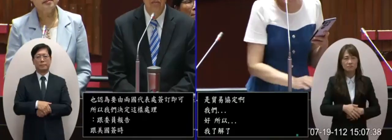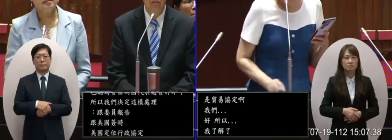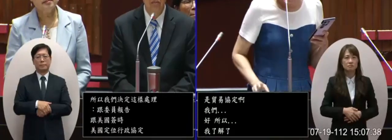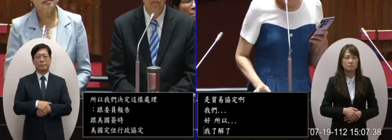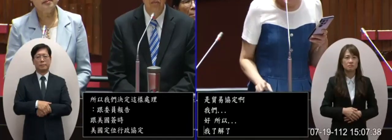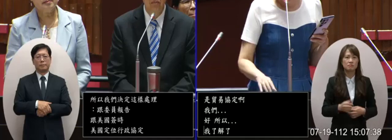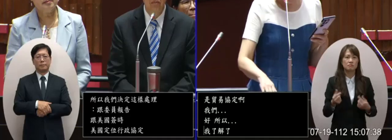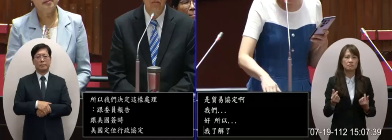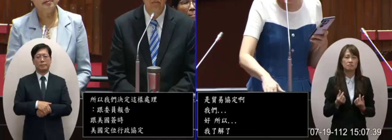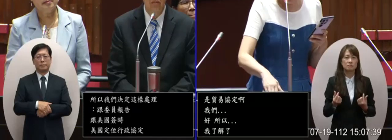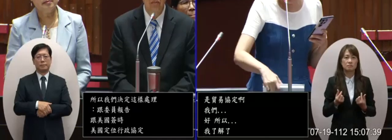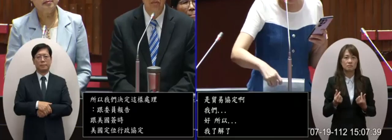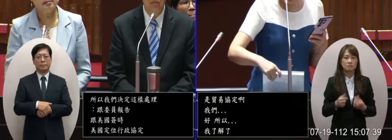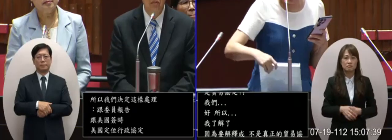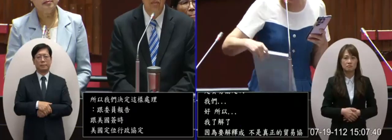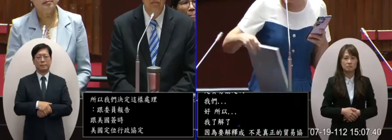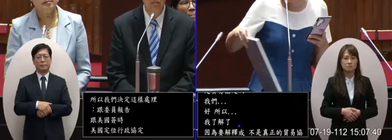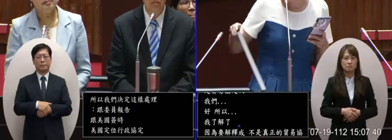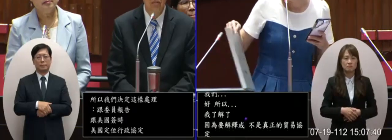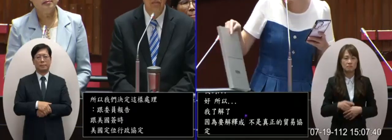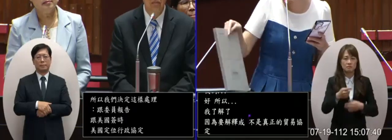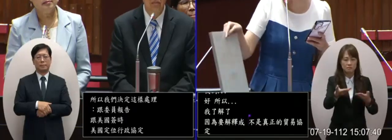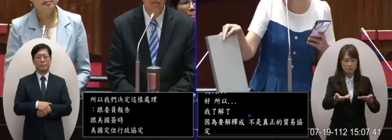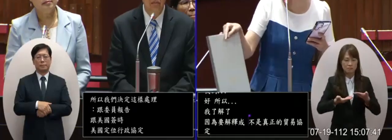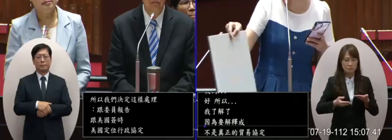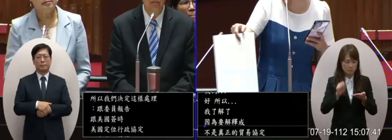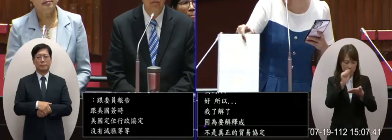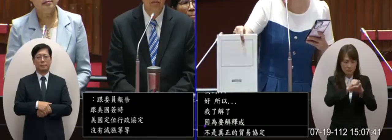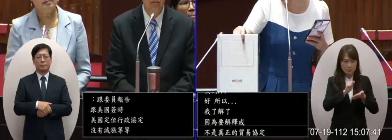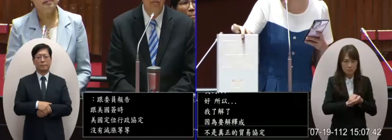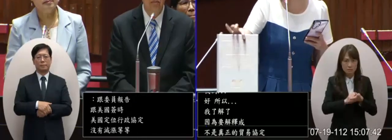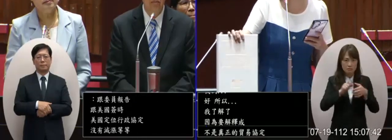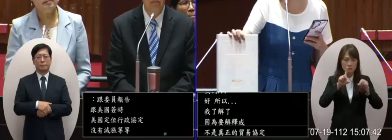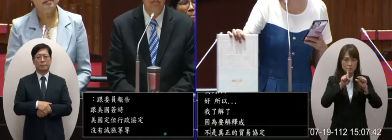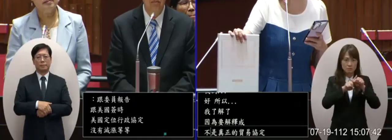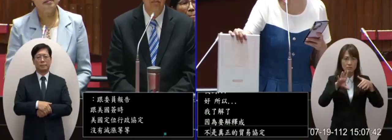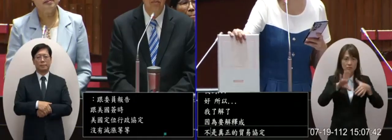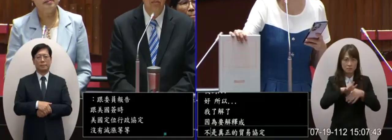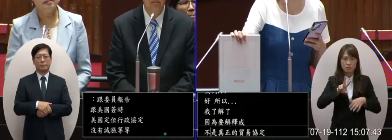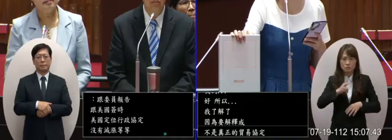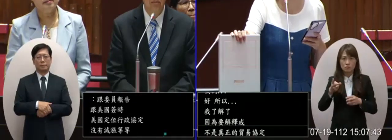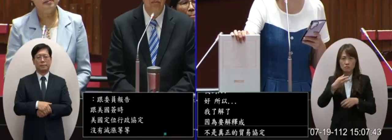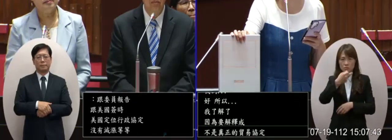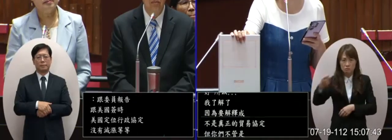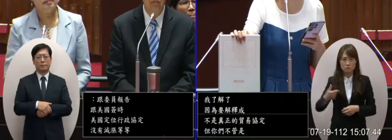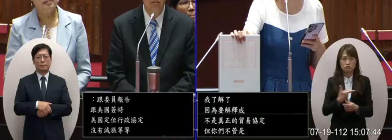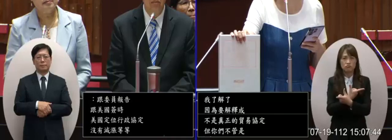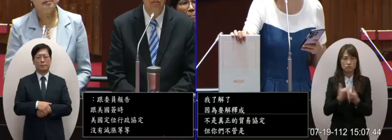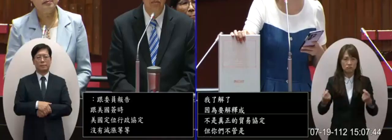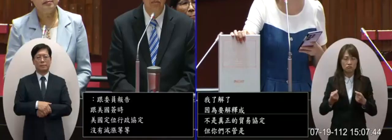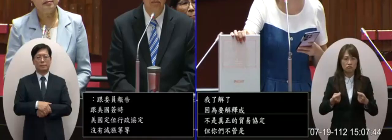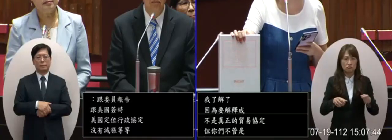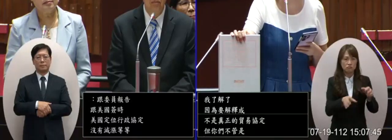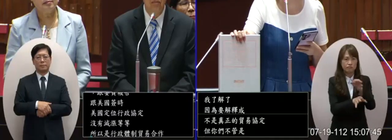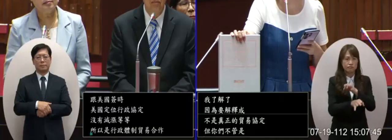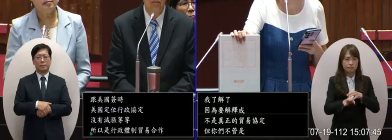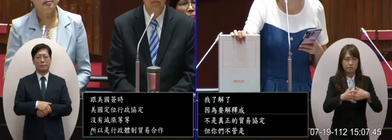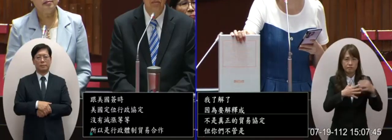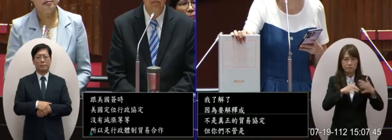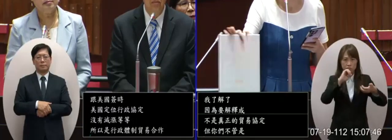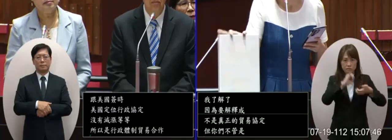管是给我们的报告，不管是中文或者是英文，都以贸易协定称